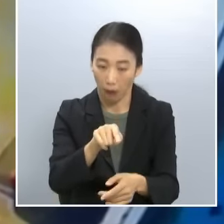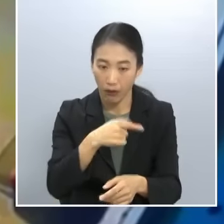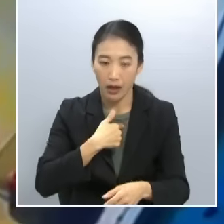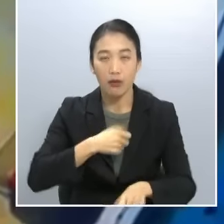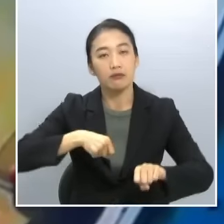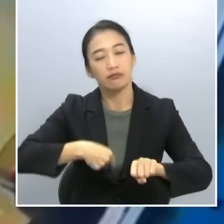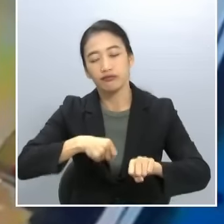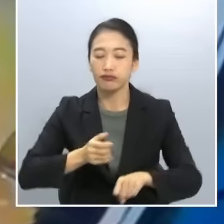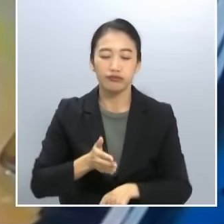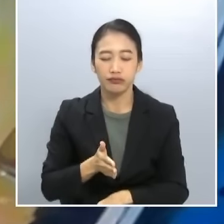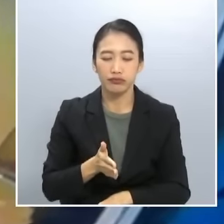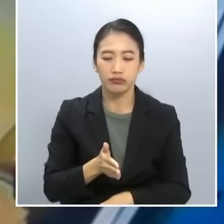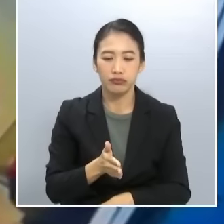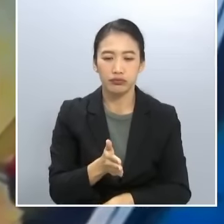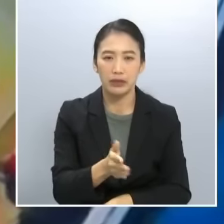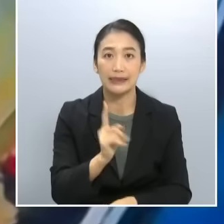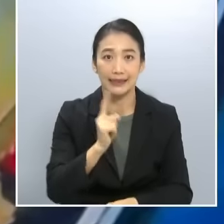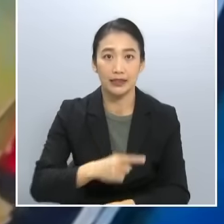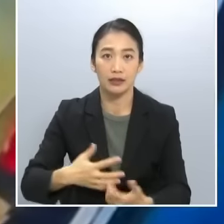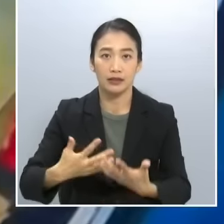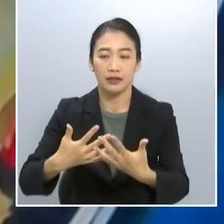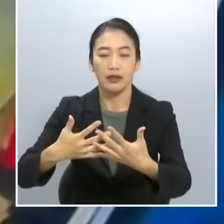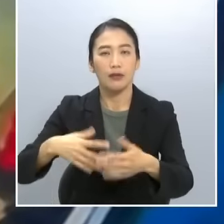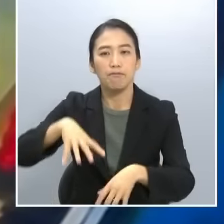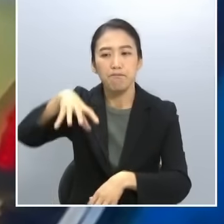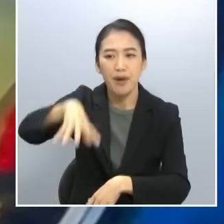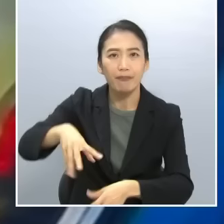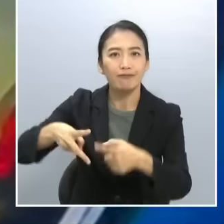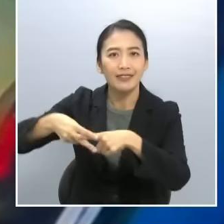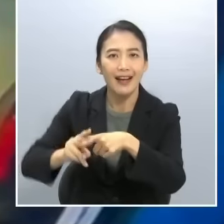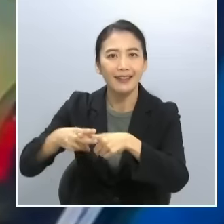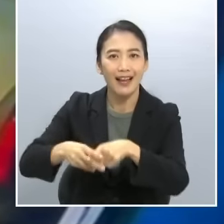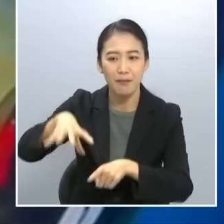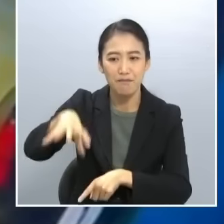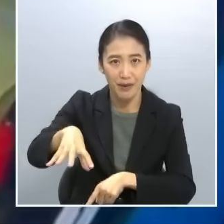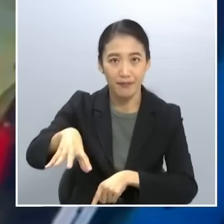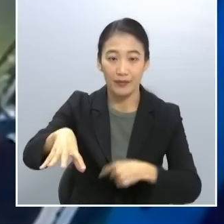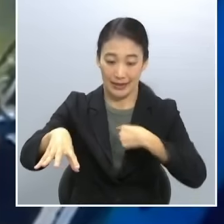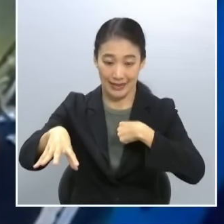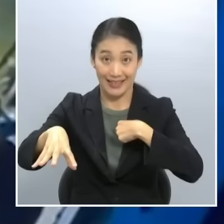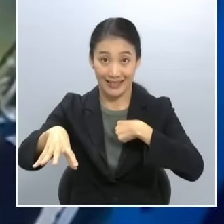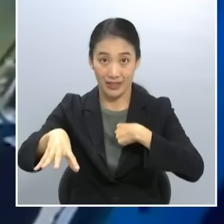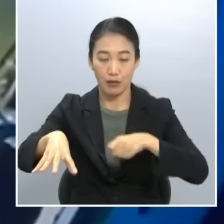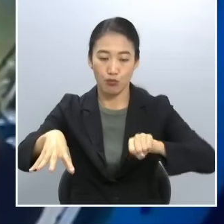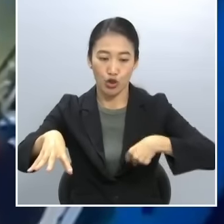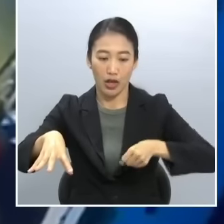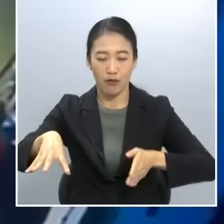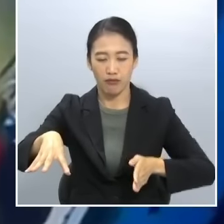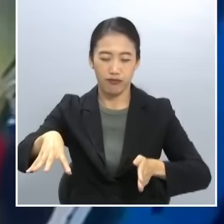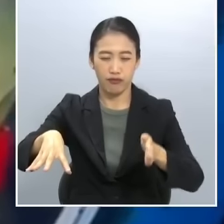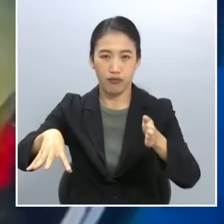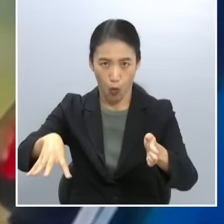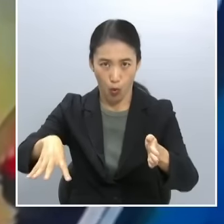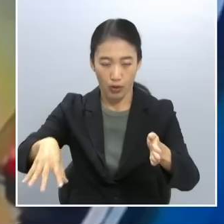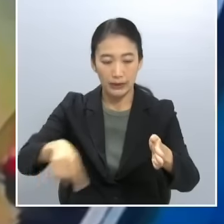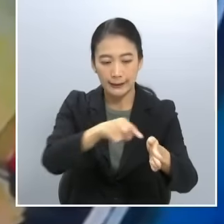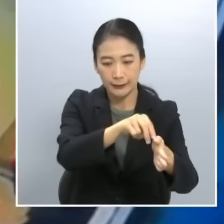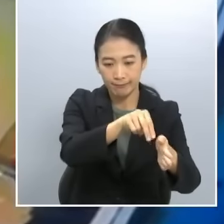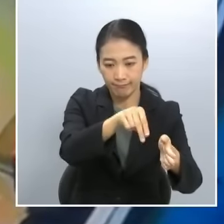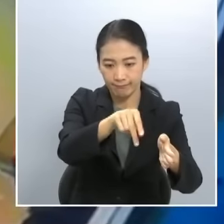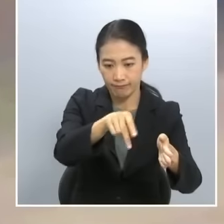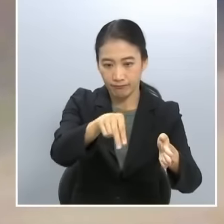มาจอดฝั่งตรงข้ามของอู่ช่างกิจจากนั้นเดินข้ามถนนไปที่อู่ของช่างกิจแล้วกล้องเวลา